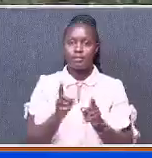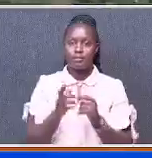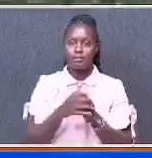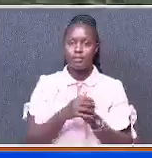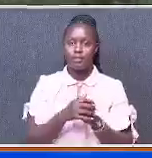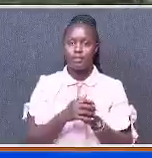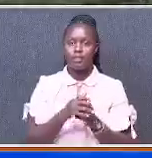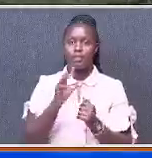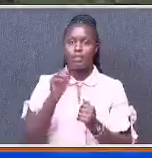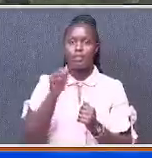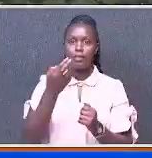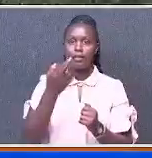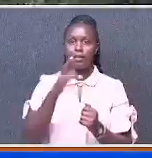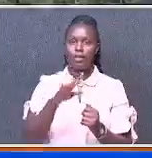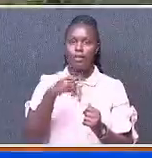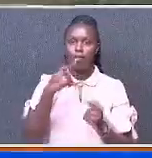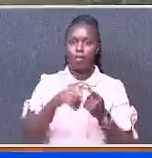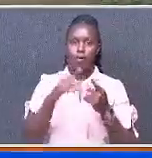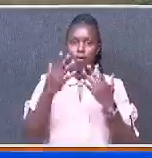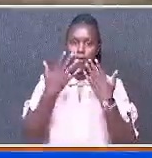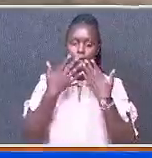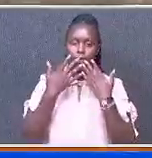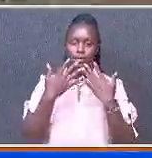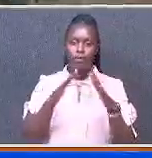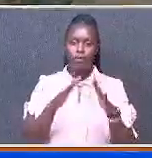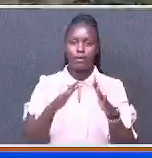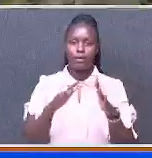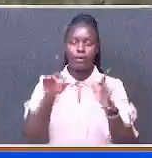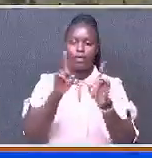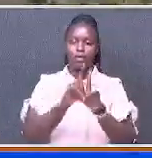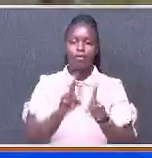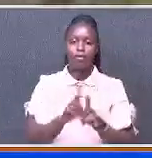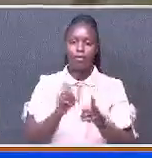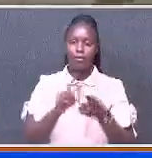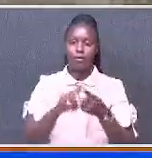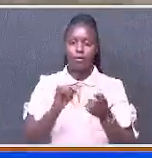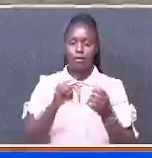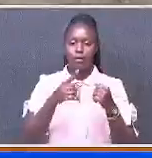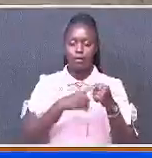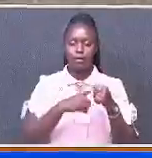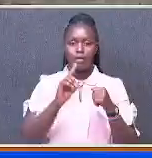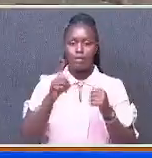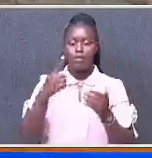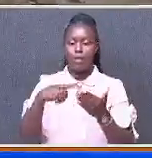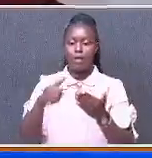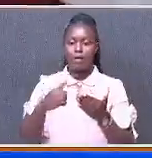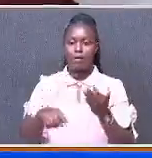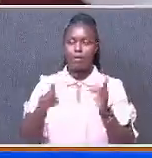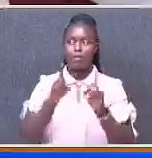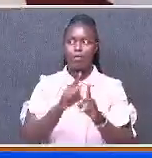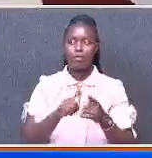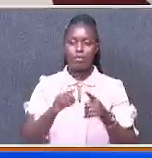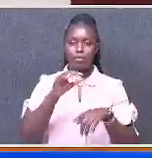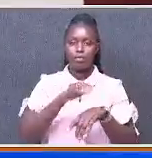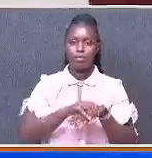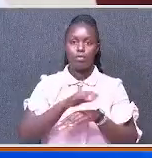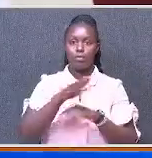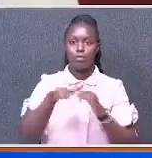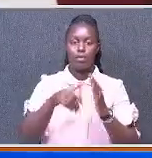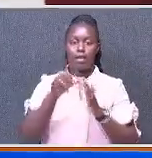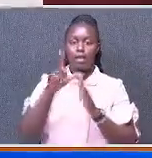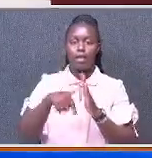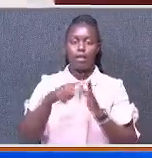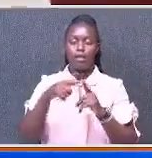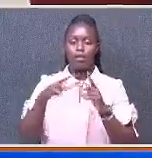Mary, who had just completed her KCPE exams, scored 261 marks and received an invitation later to